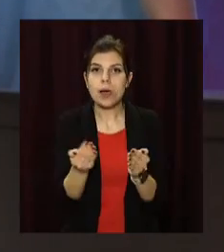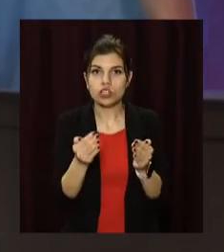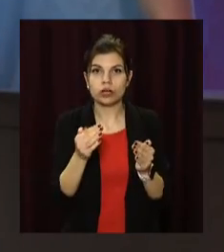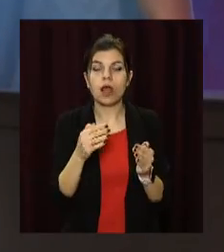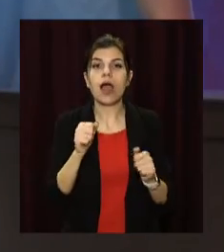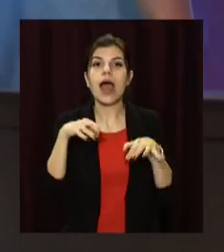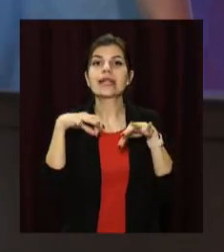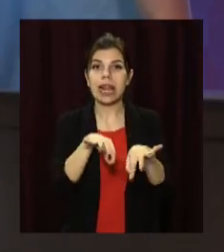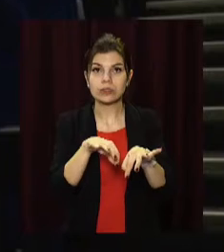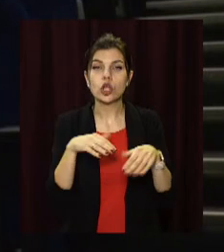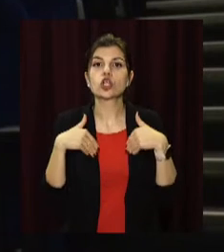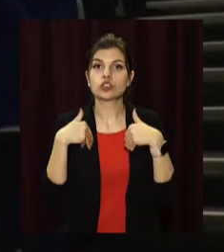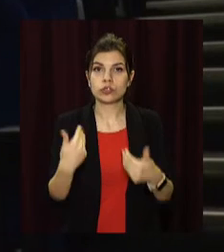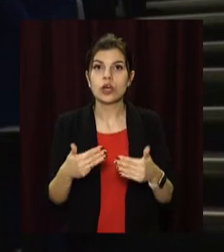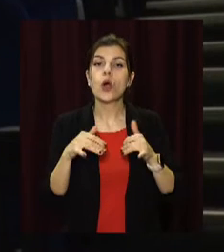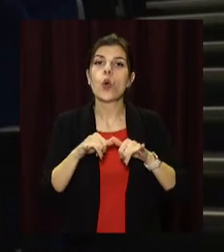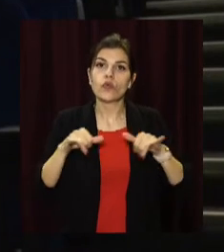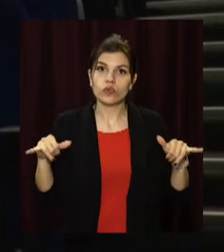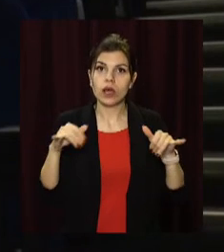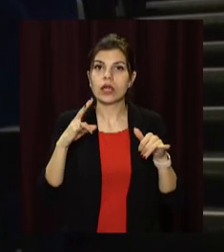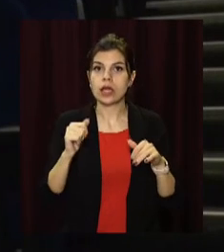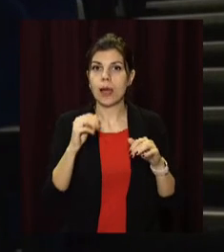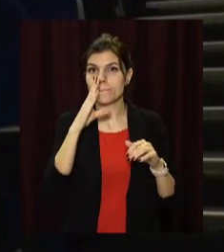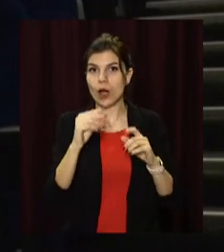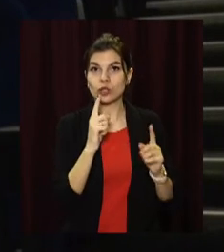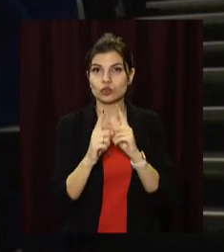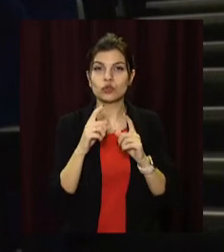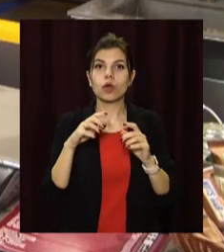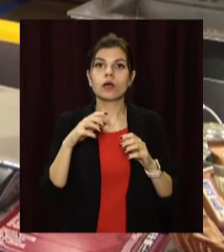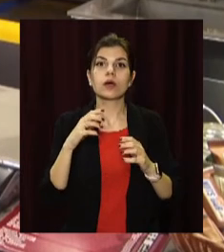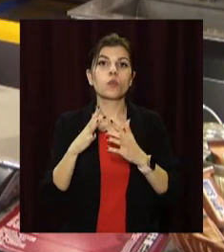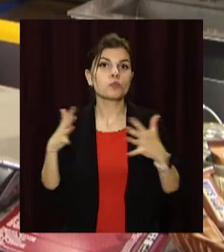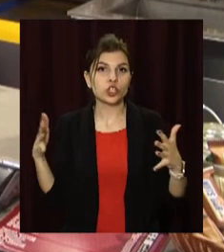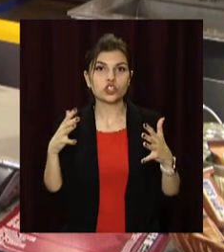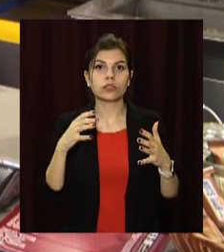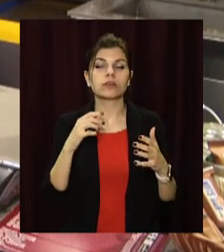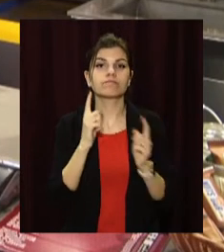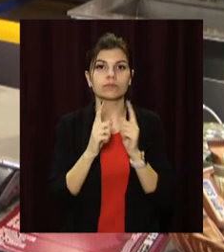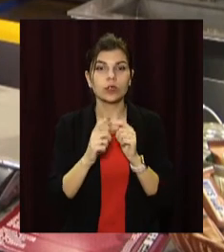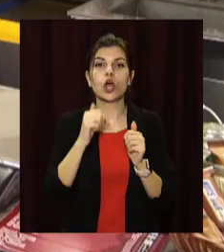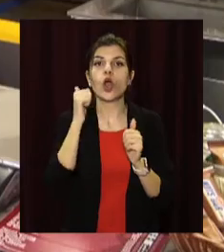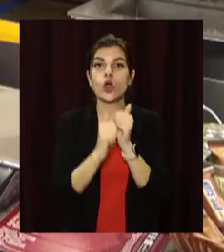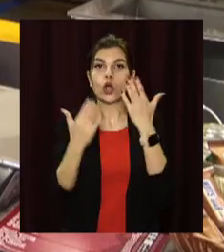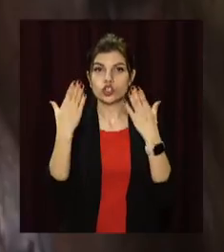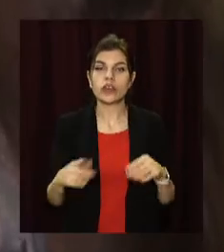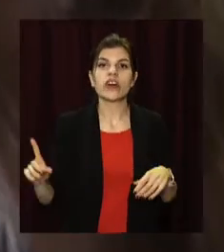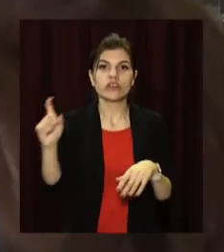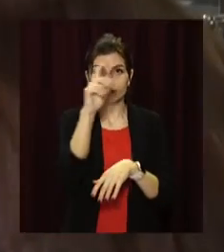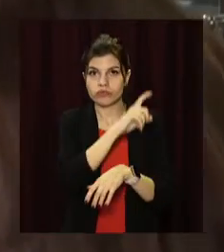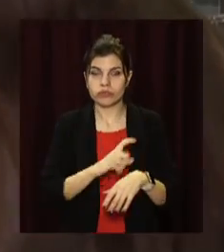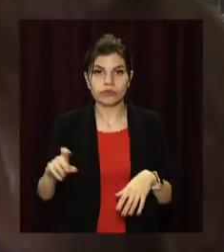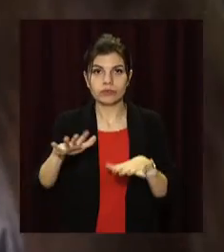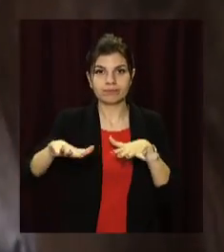от транспортникам рекомендують збільшити на маршрутах кількість машин у години пік, щоденно обробляти салони